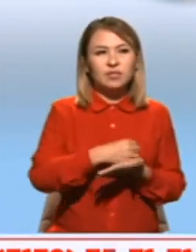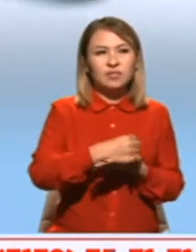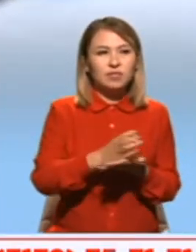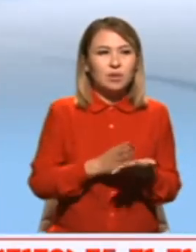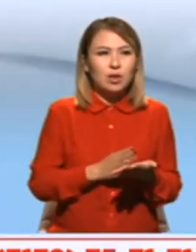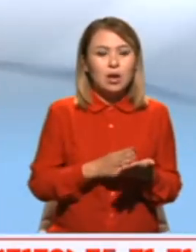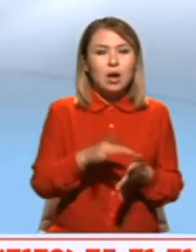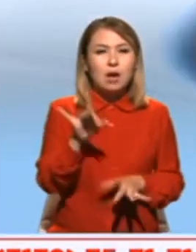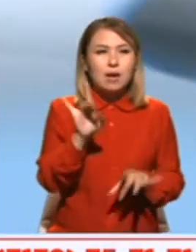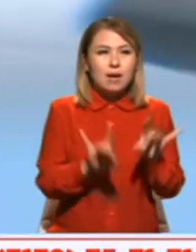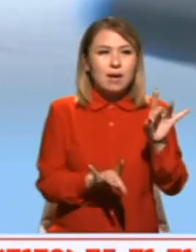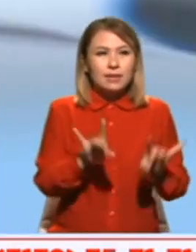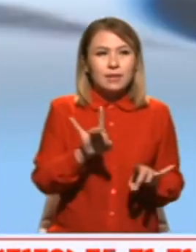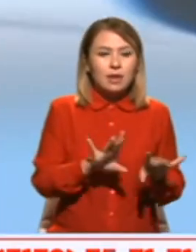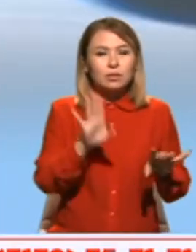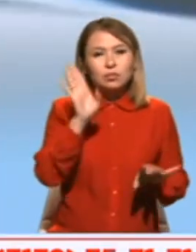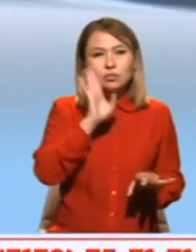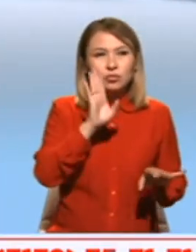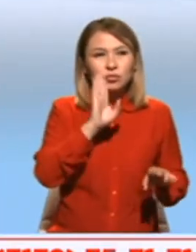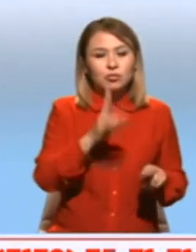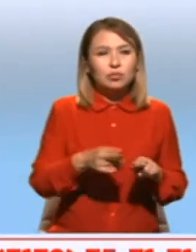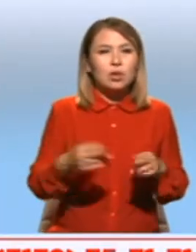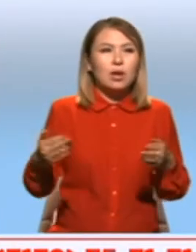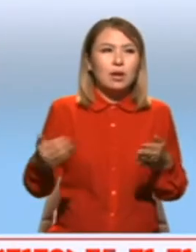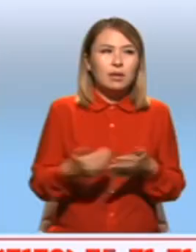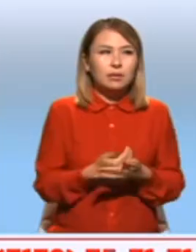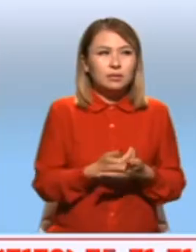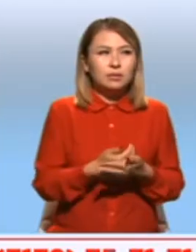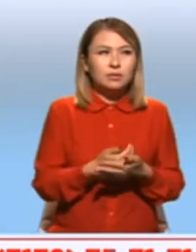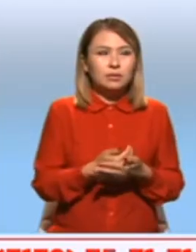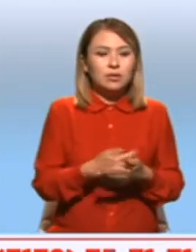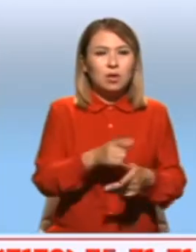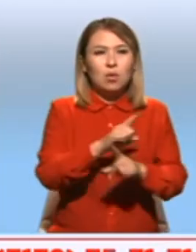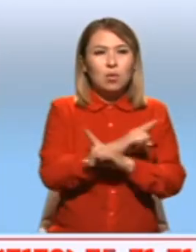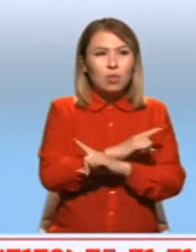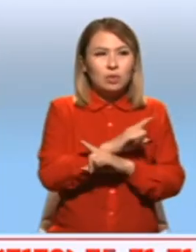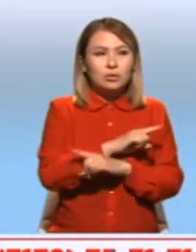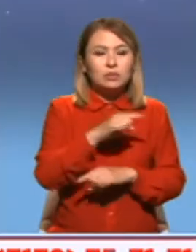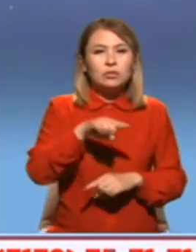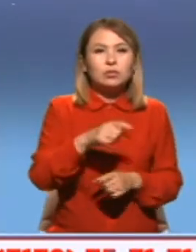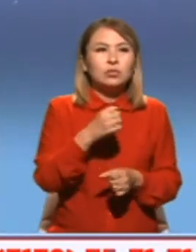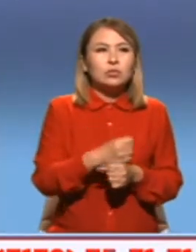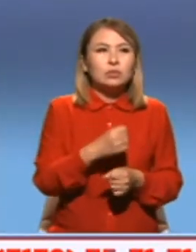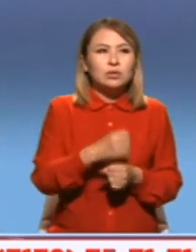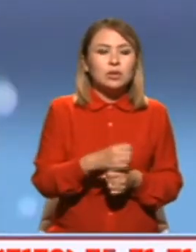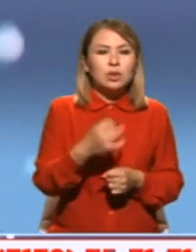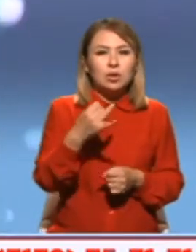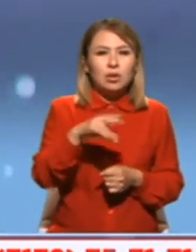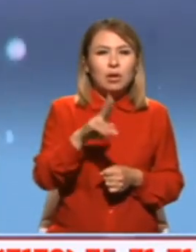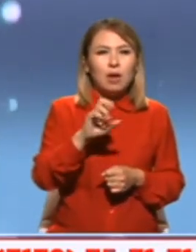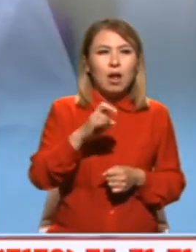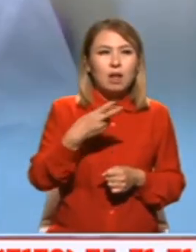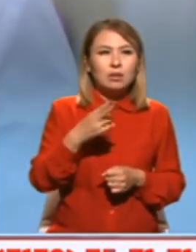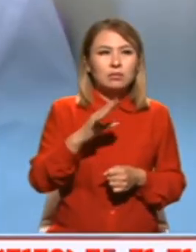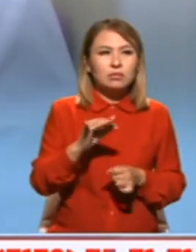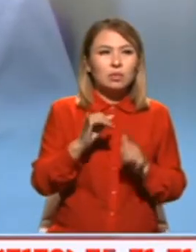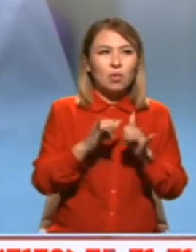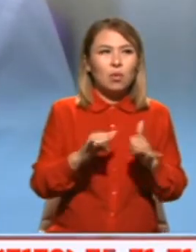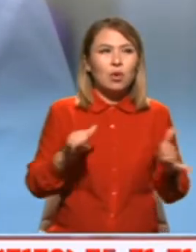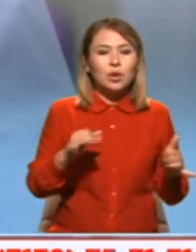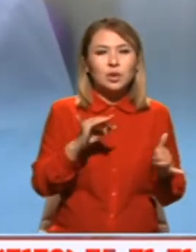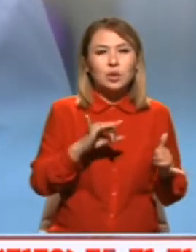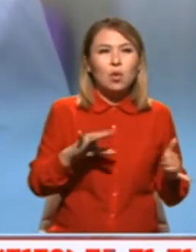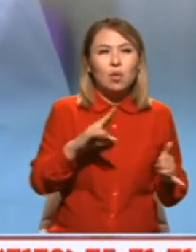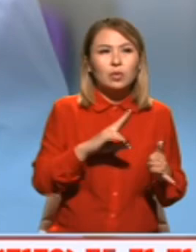Ал қайнаған су енді біз бұл жерде суды тағы да өлтіреміз. Өлген судың құрамында не қалады? Бізде иондалған кальций көбейіп кетеді. Ал